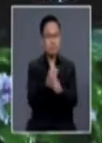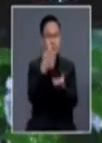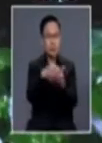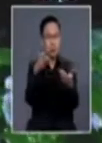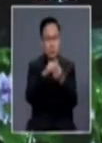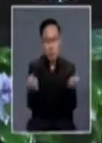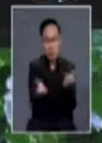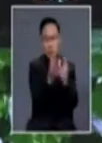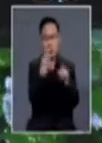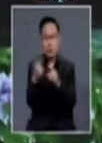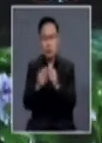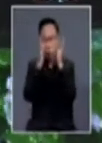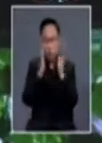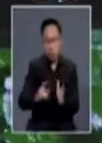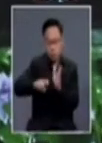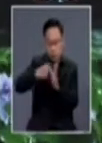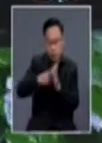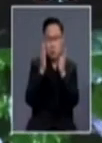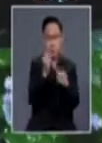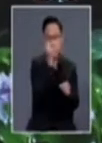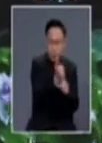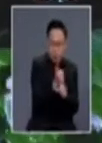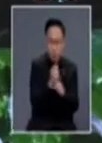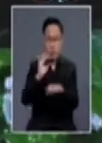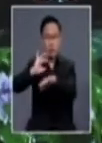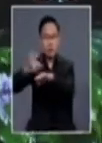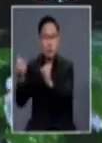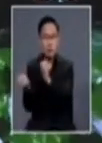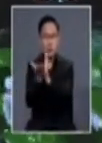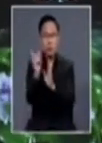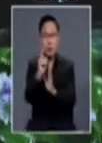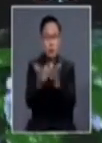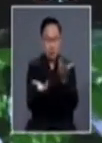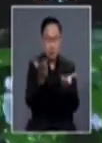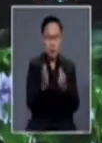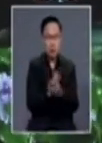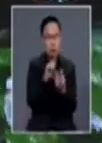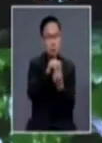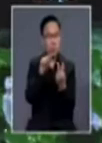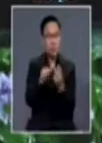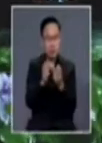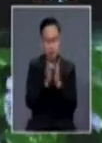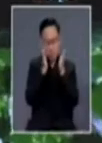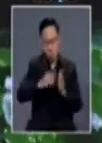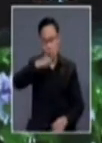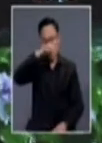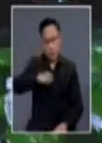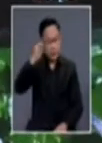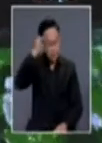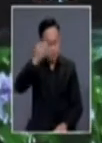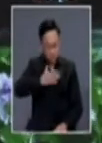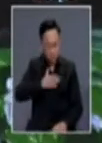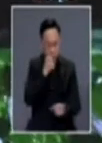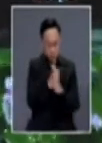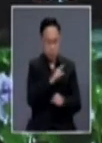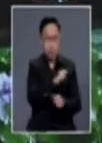ขึ้นไม่ว่าจะมาจากน้ำมือของมนุษย์หรือภัยธรรมชาติหากเราคนไทยตระหนักใส่ใจไม่คิดว่าเป็นหน้าที่ของใครคนใดคนหนึ่งเท่านั้นในการแ